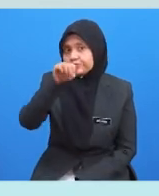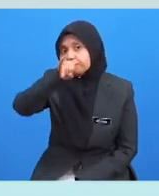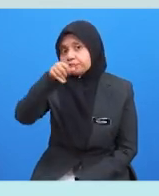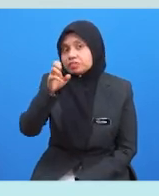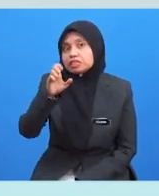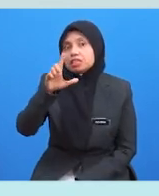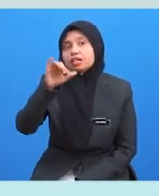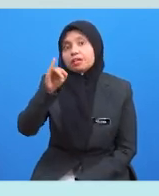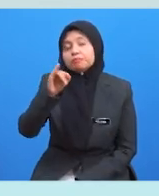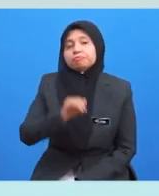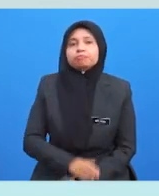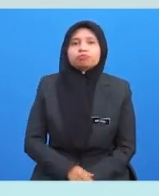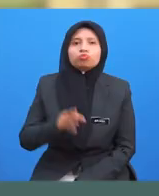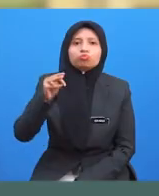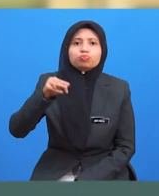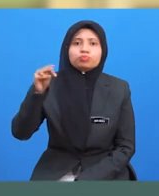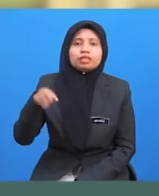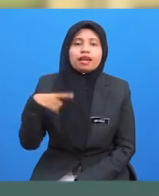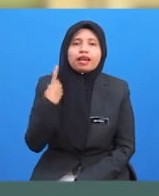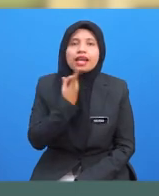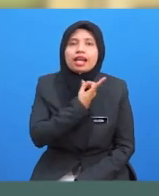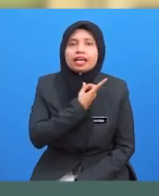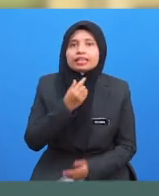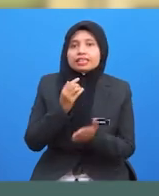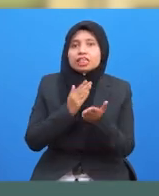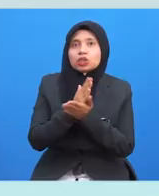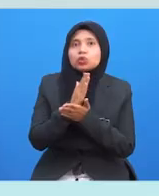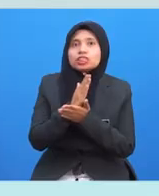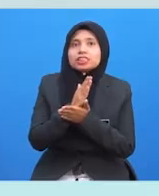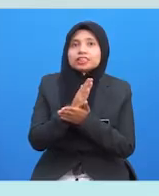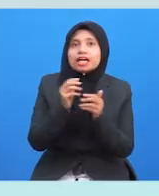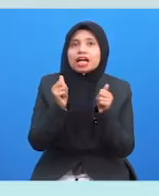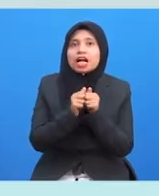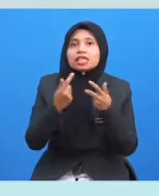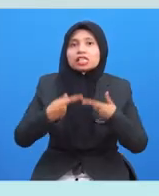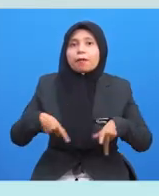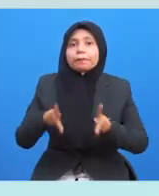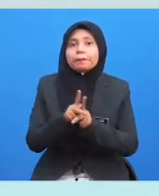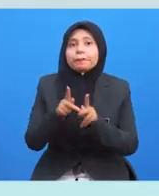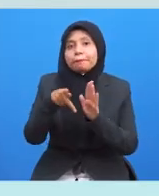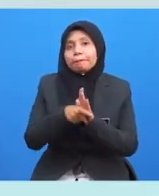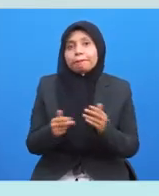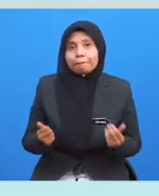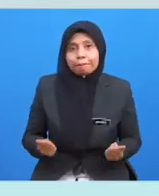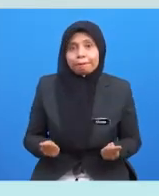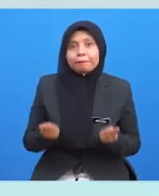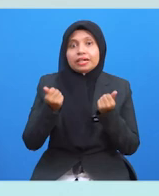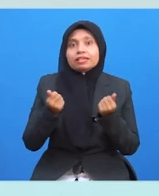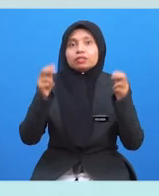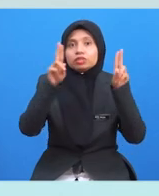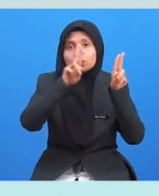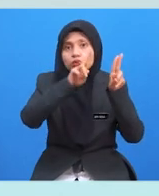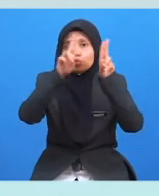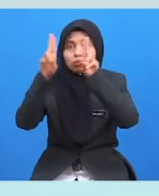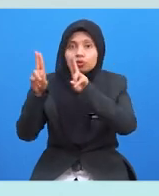Jeli. Murid-murid, kita teruskan dengan kepentingan pengangkutan udara